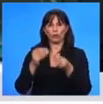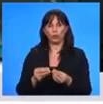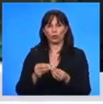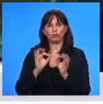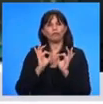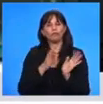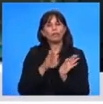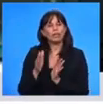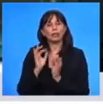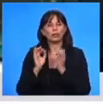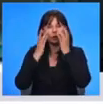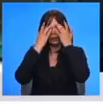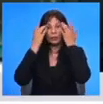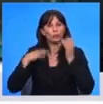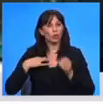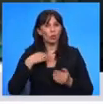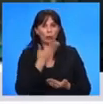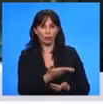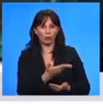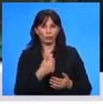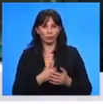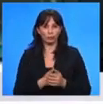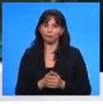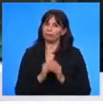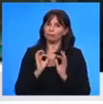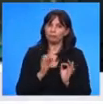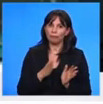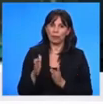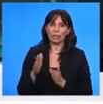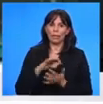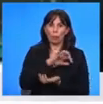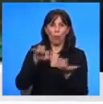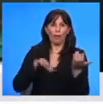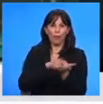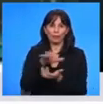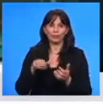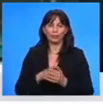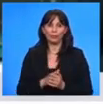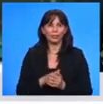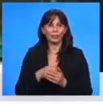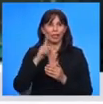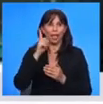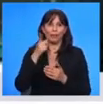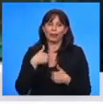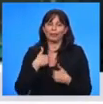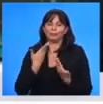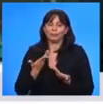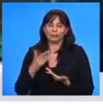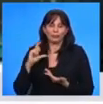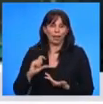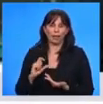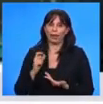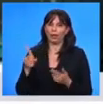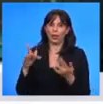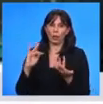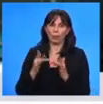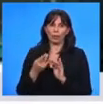גמור. כן. מה שלומך? בסדר, מורכב, אבל קטונתי. תאמרי לי